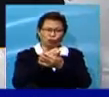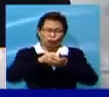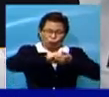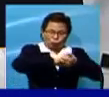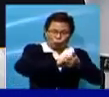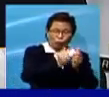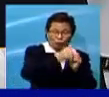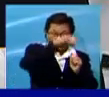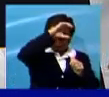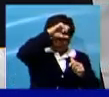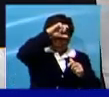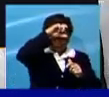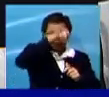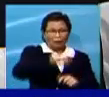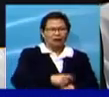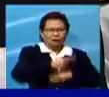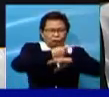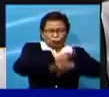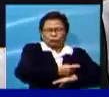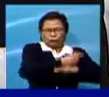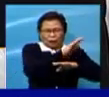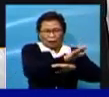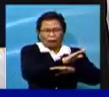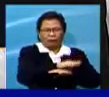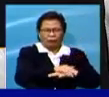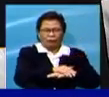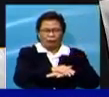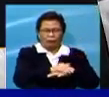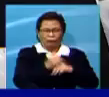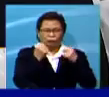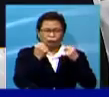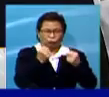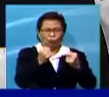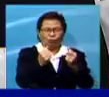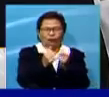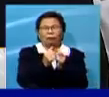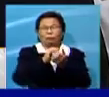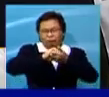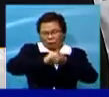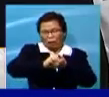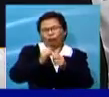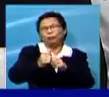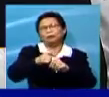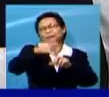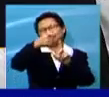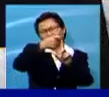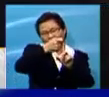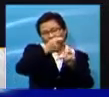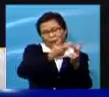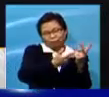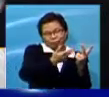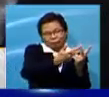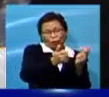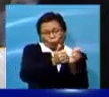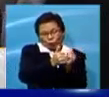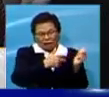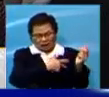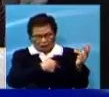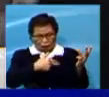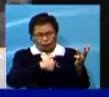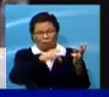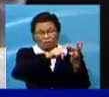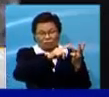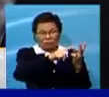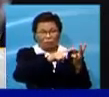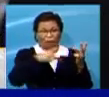with Turkey. We traditionally have also strong ties with Pakistan. And together with Indonesia, where I